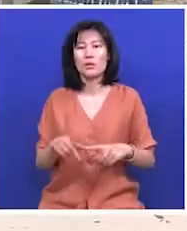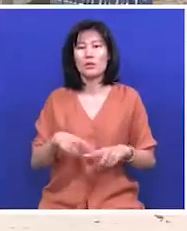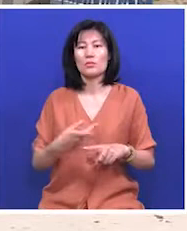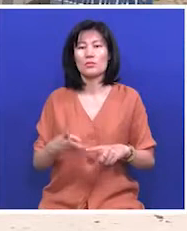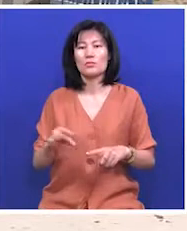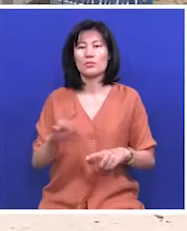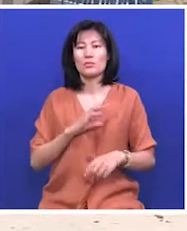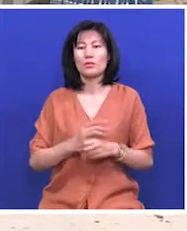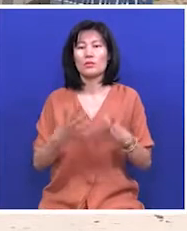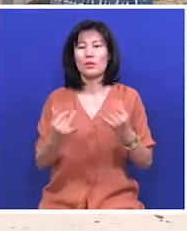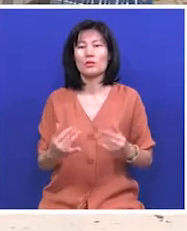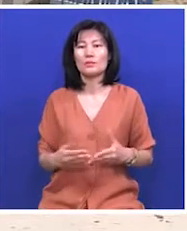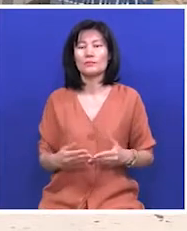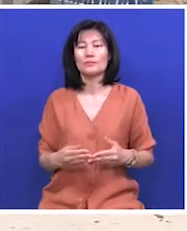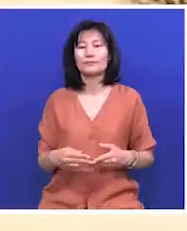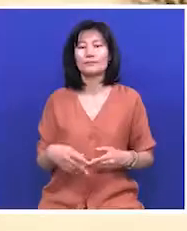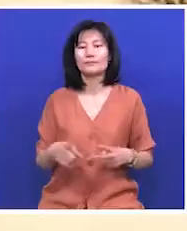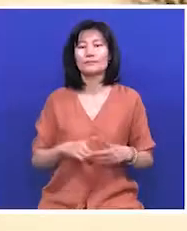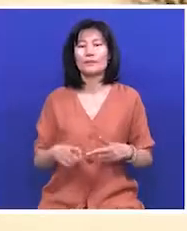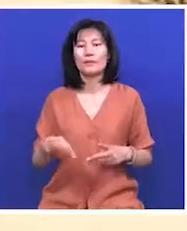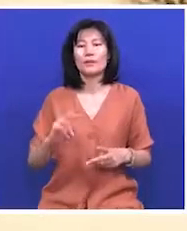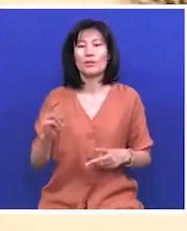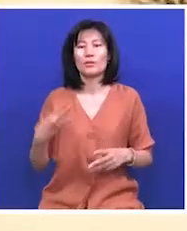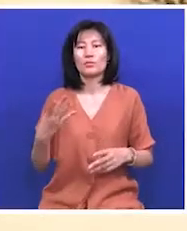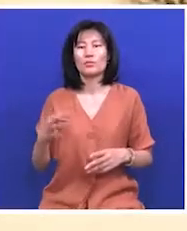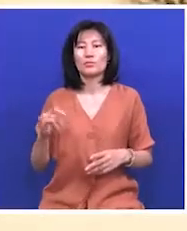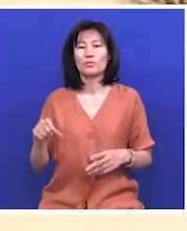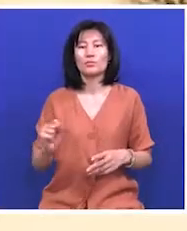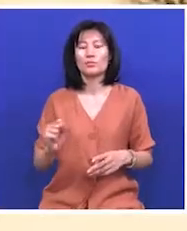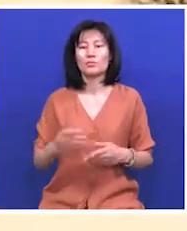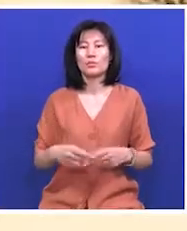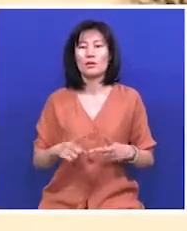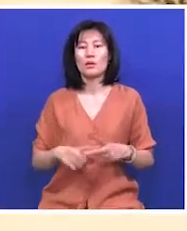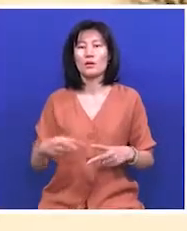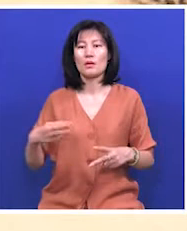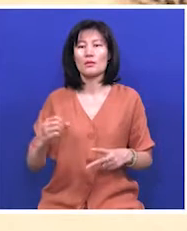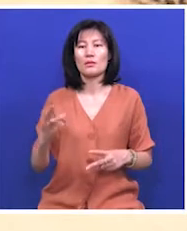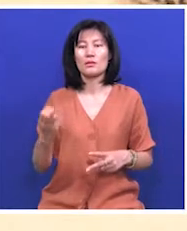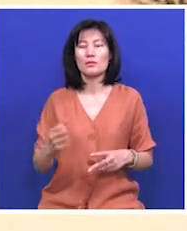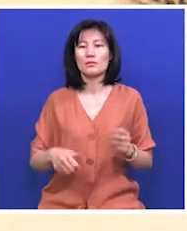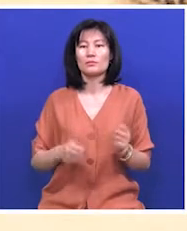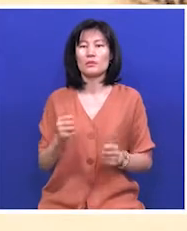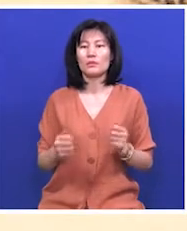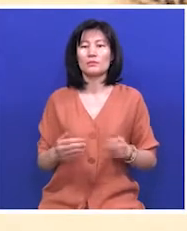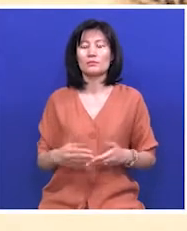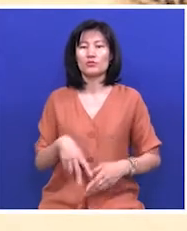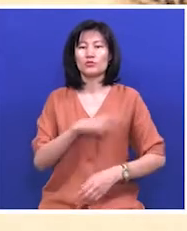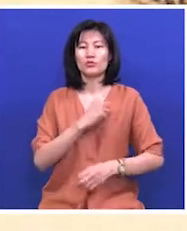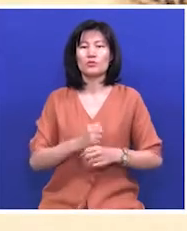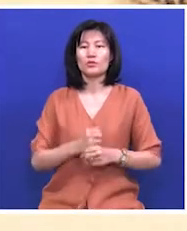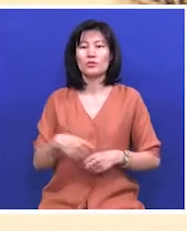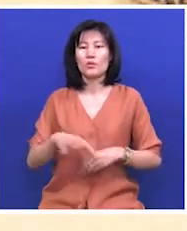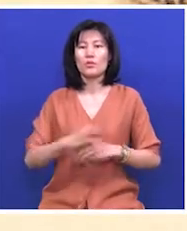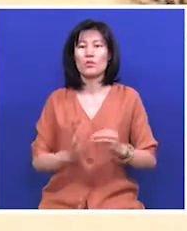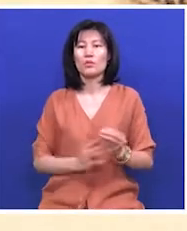жұмылдырылған мына нұрдала көшесінде қазір бізден 2 погрузчик 4 самосвал 2 телешка жаңағы трактор телешкісімен